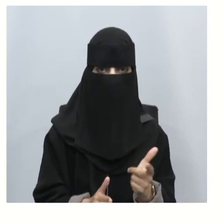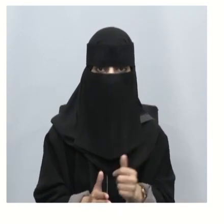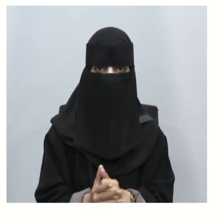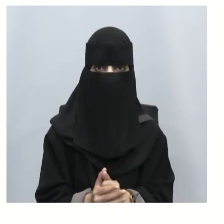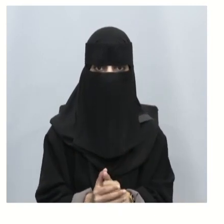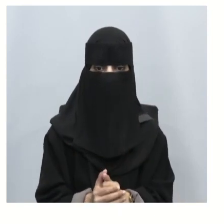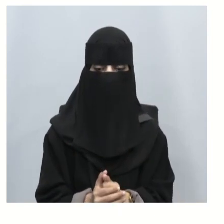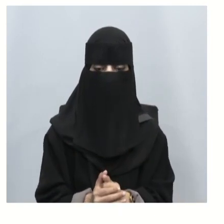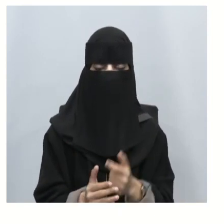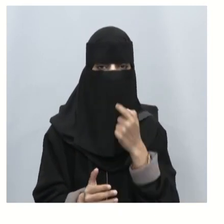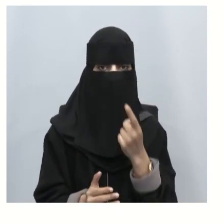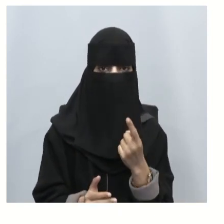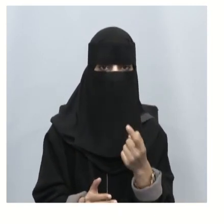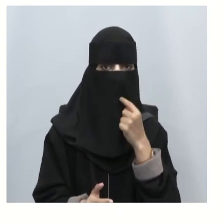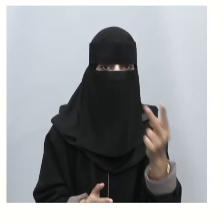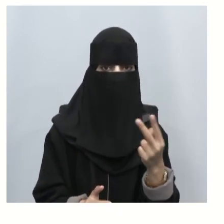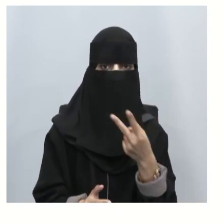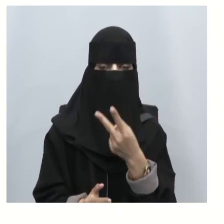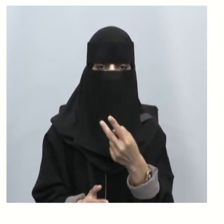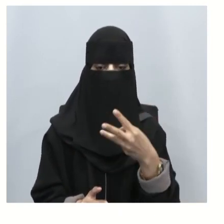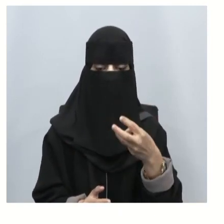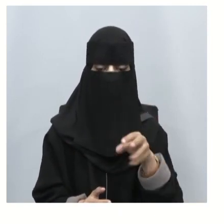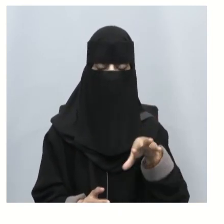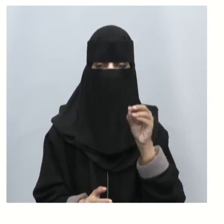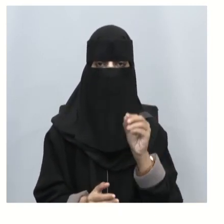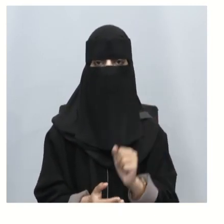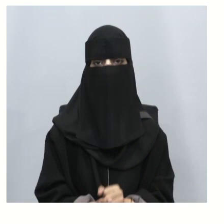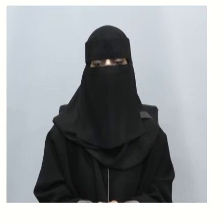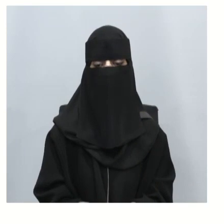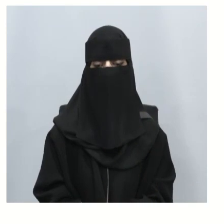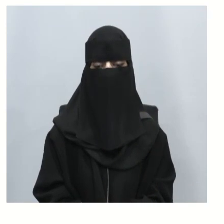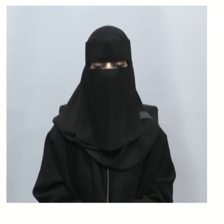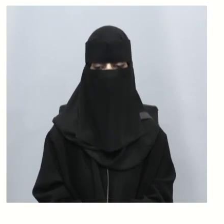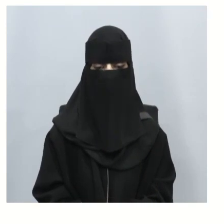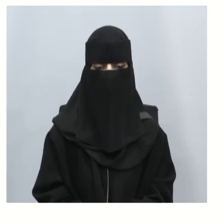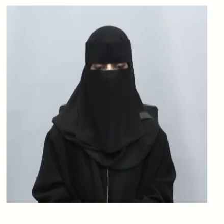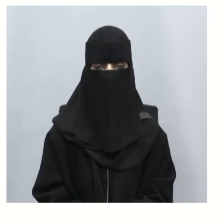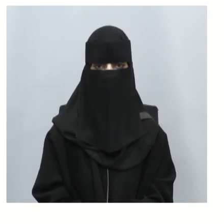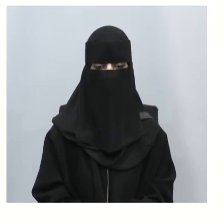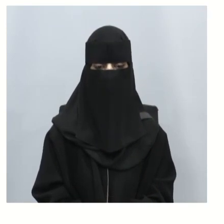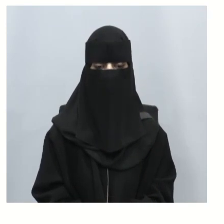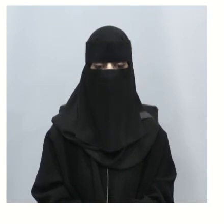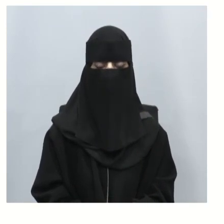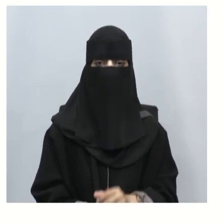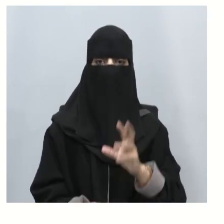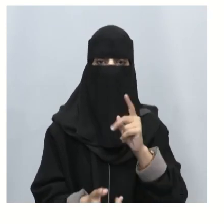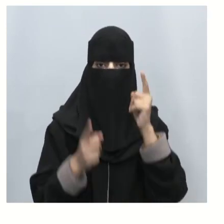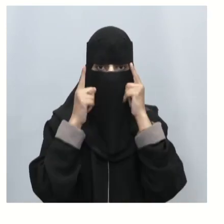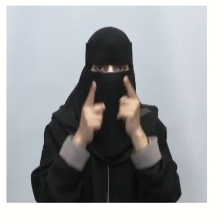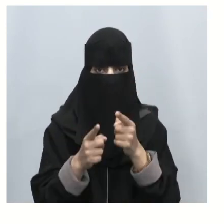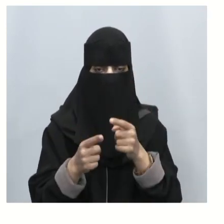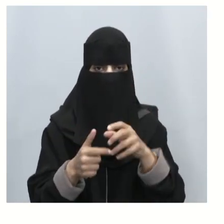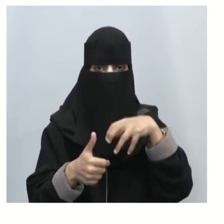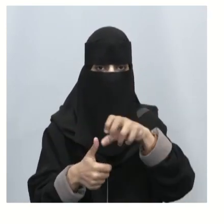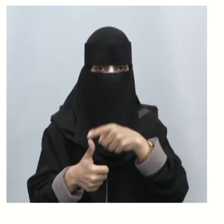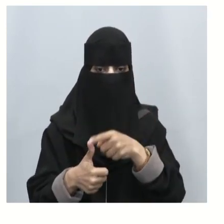الاول في سنه 232 للهجره ما هي السيما البارزه للعصر